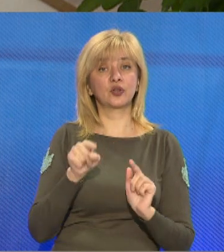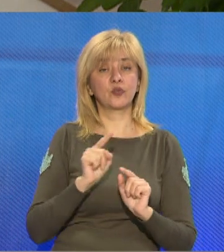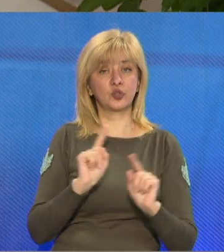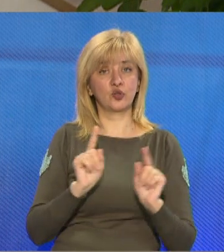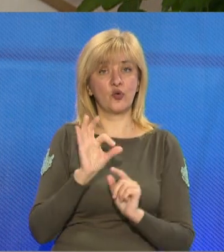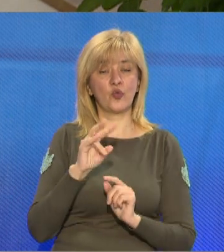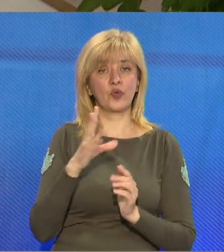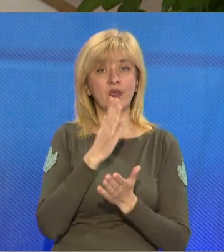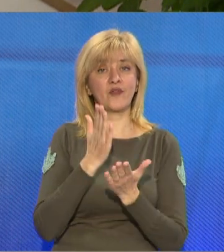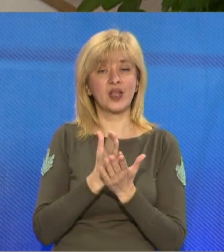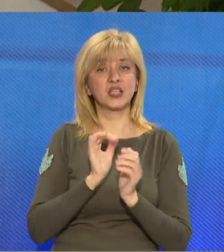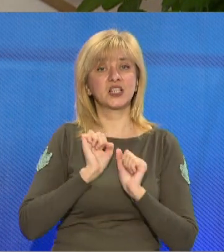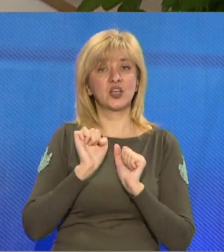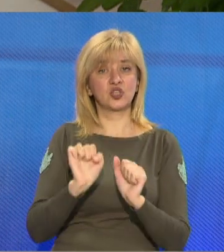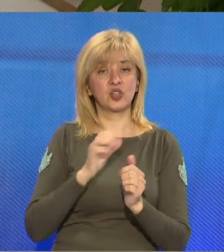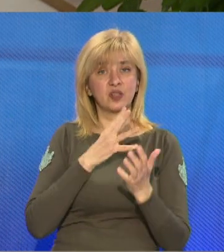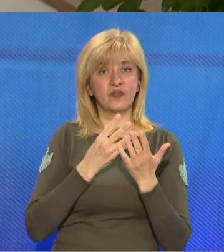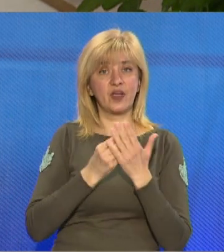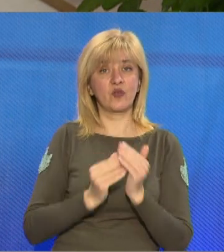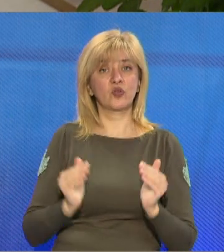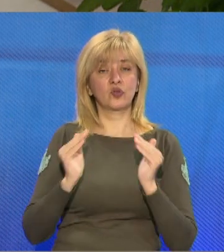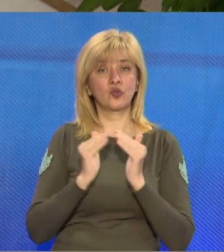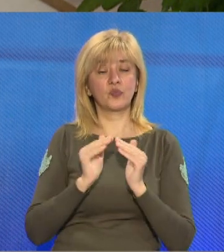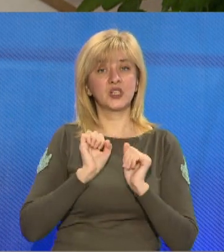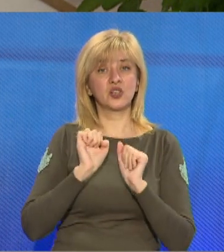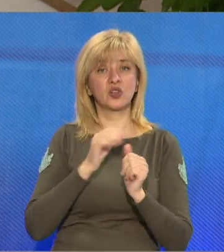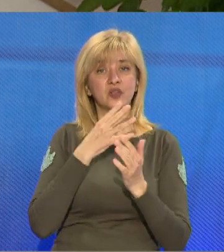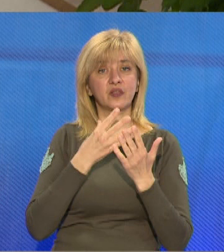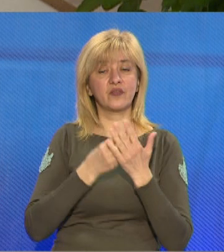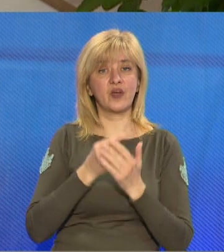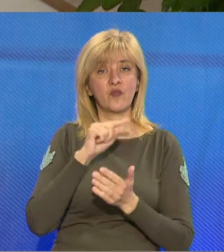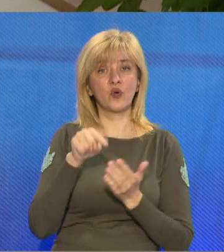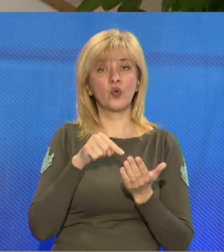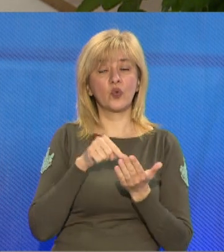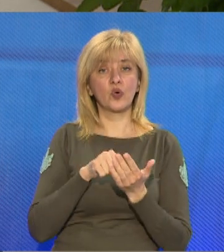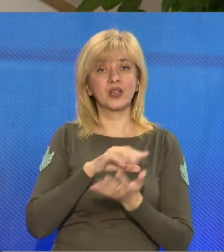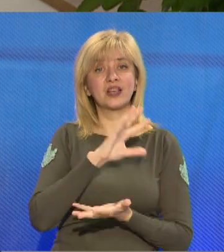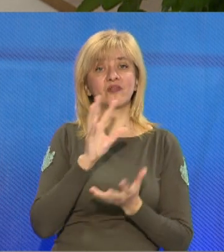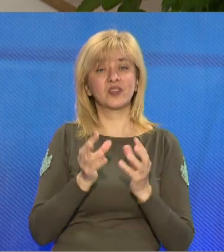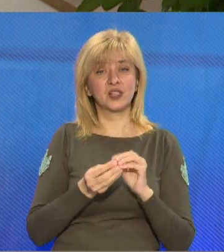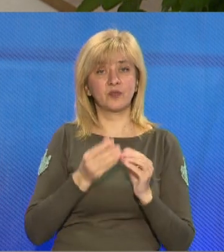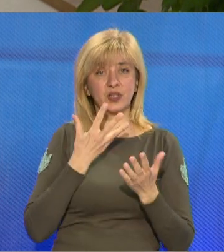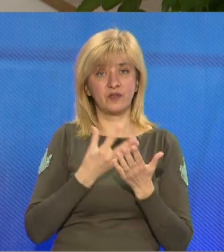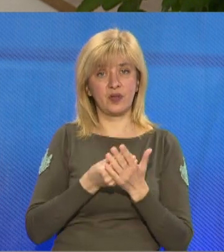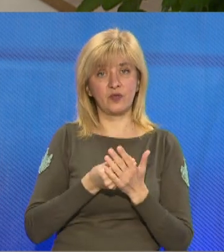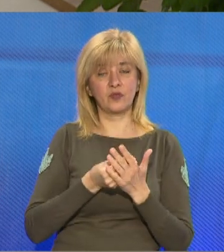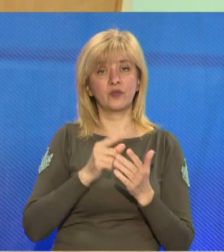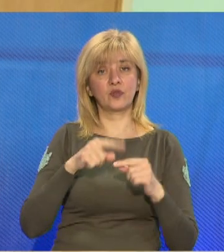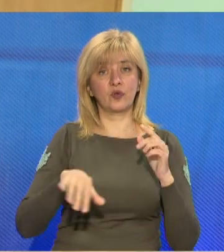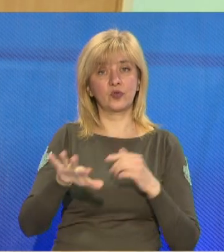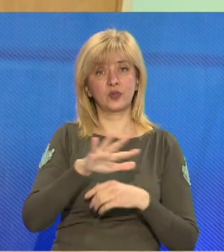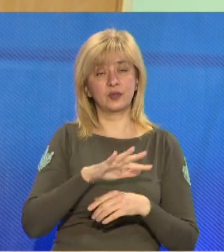он является защитником своего дома, защитником своего города и в целом защитником своего